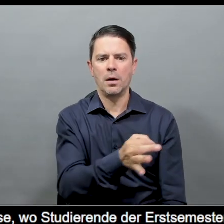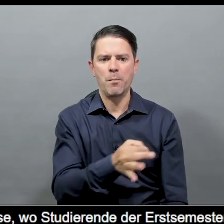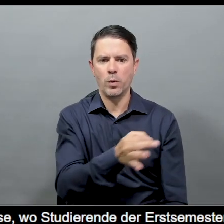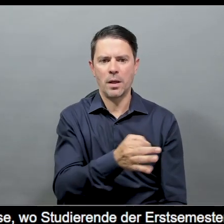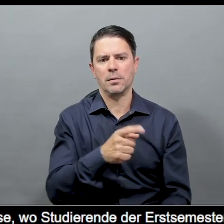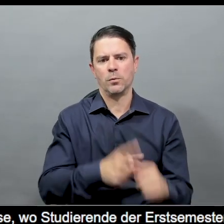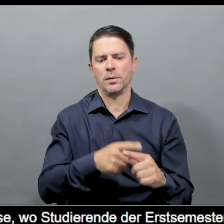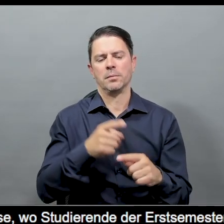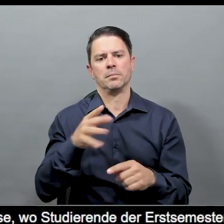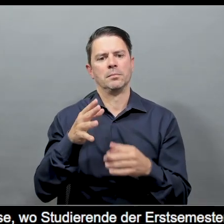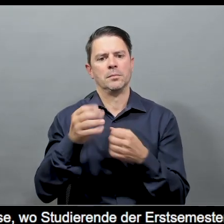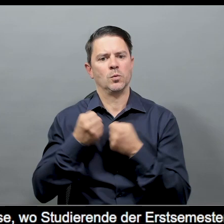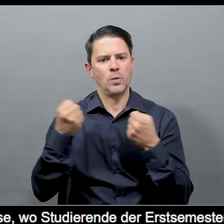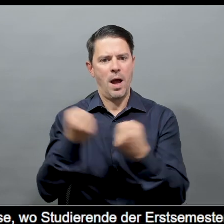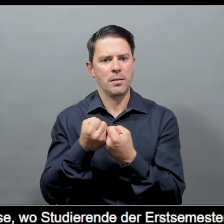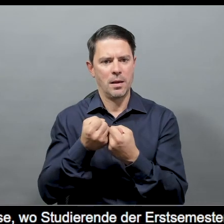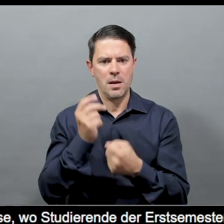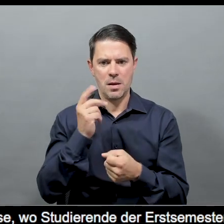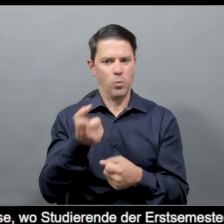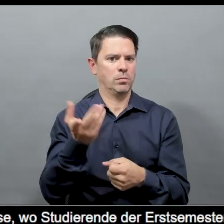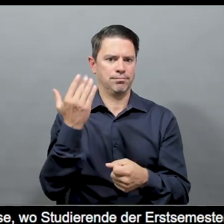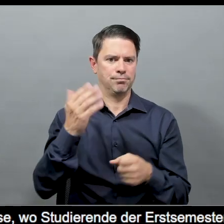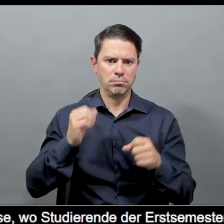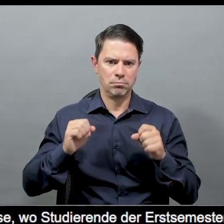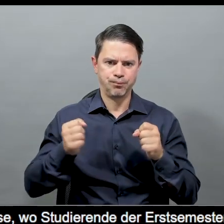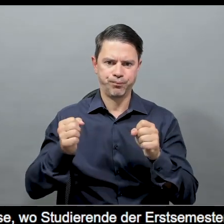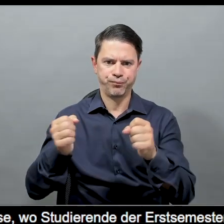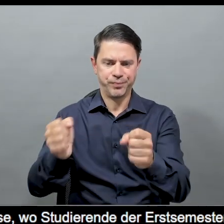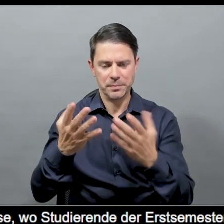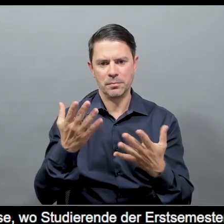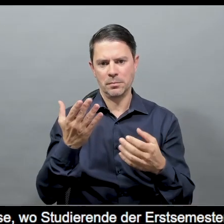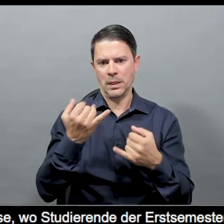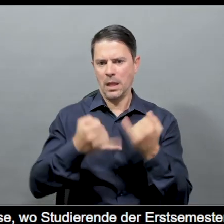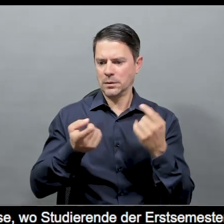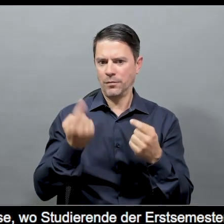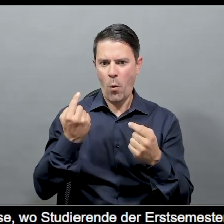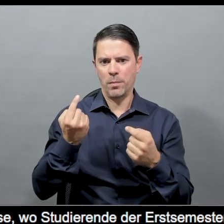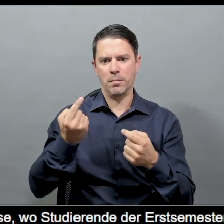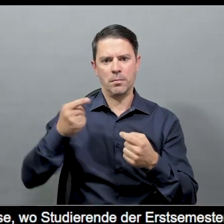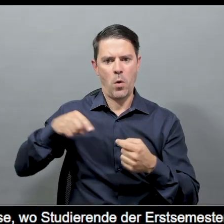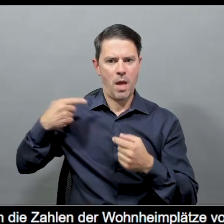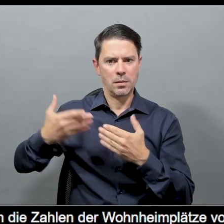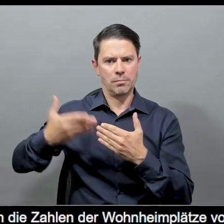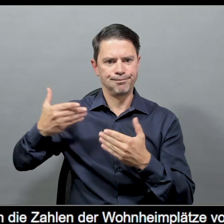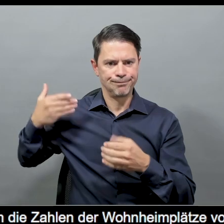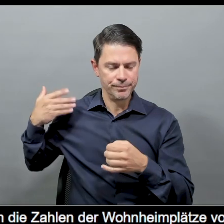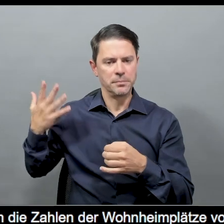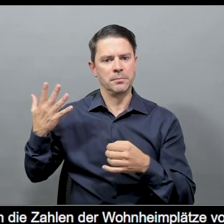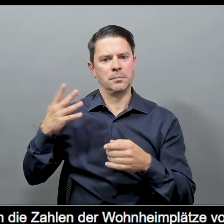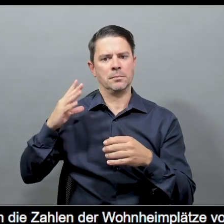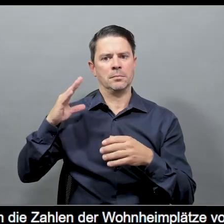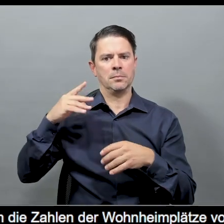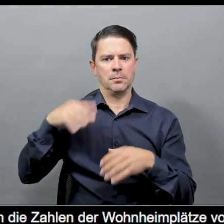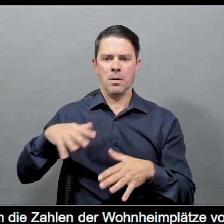Debatten der letzten Wochen und Monate da manchmal ein anderer Eindruck entstand. Und ich zitiere Studentenwerke aus Bayern, die sagen, kein Land in Deutschland